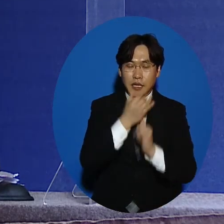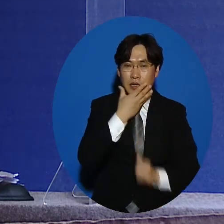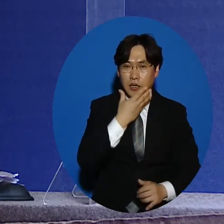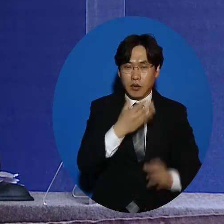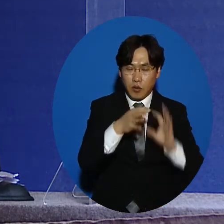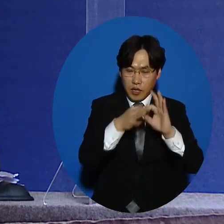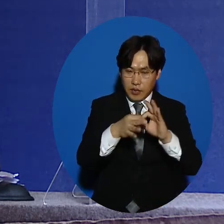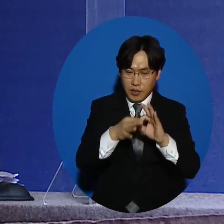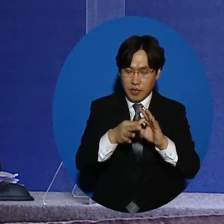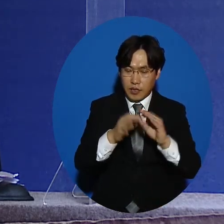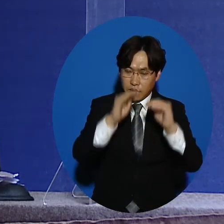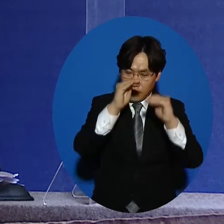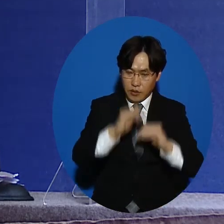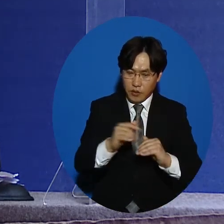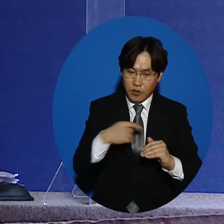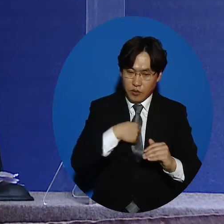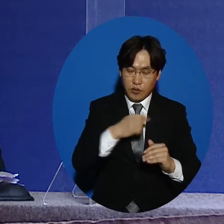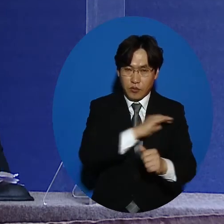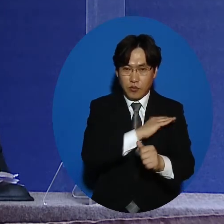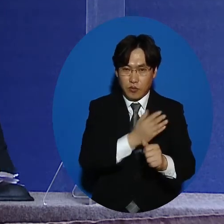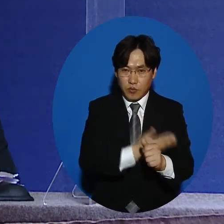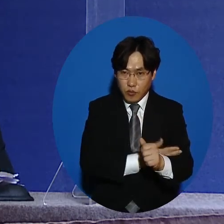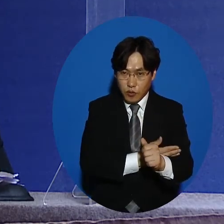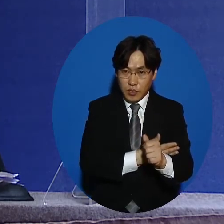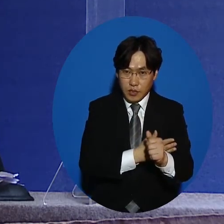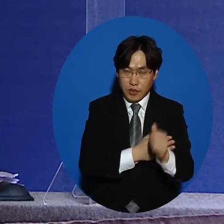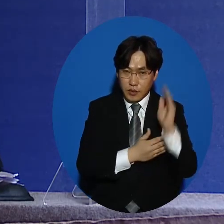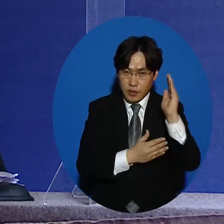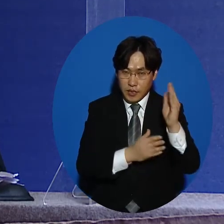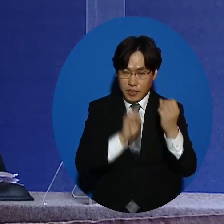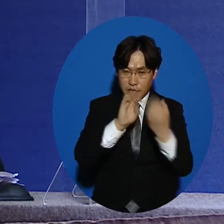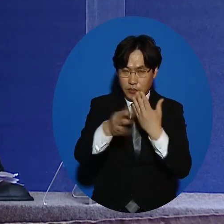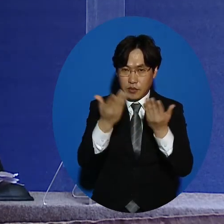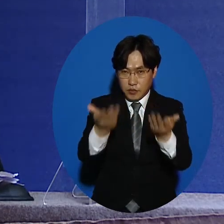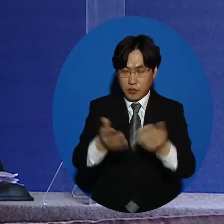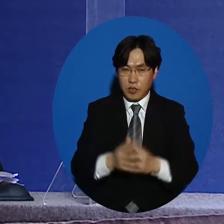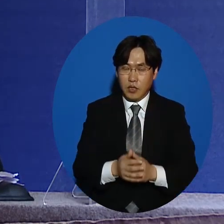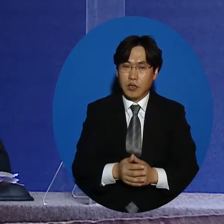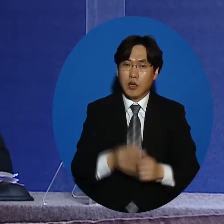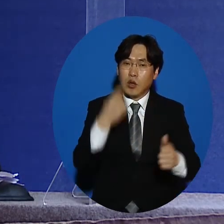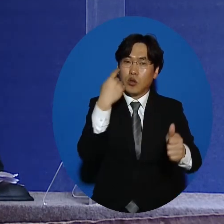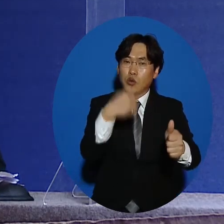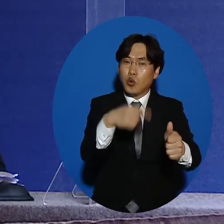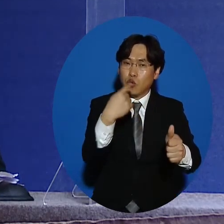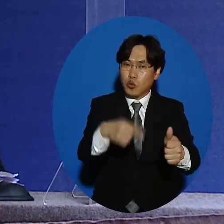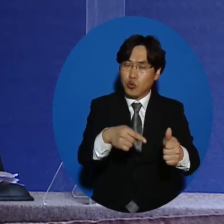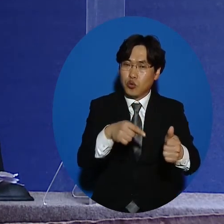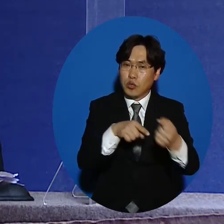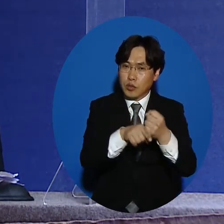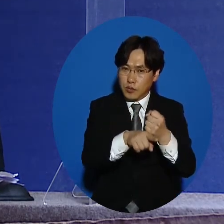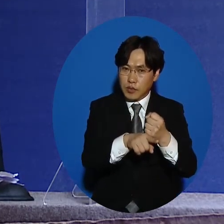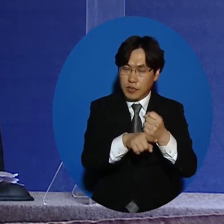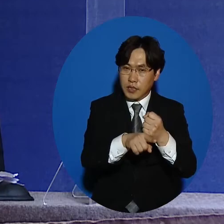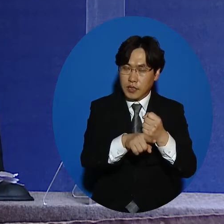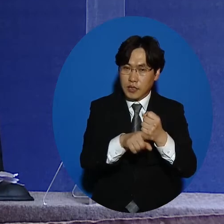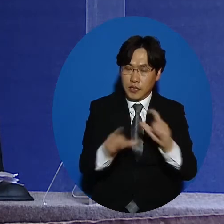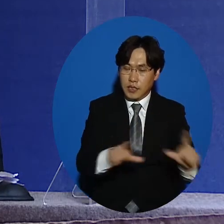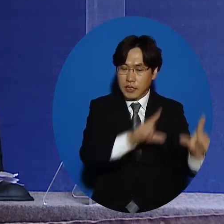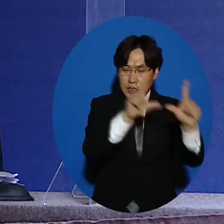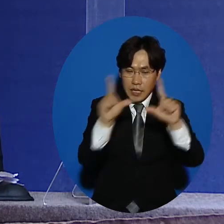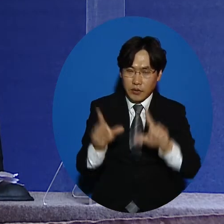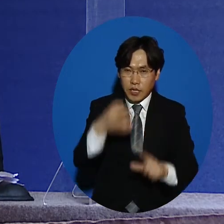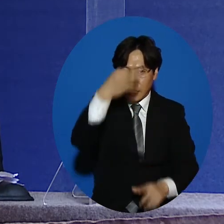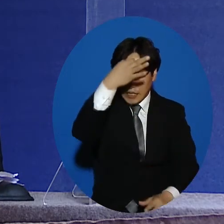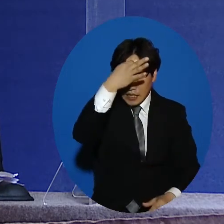사회를 보면서 또 제 권리로서 한번 말씀해 보겠습니다. 교육이라는 건 어떤 그 살아가기 위해서